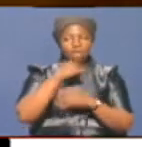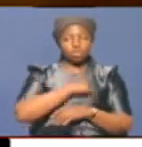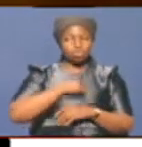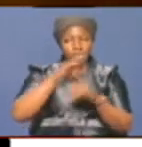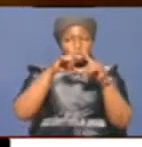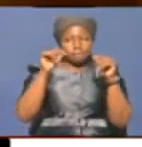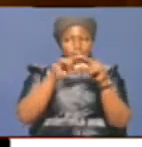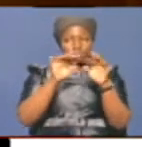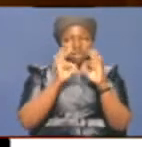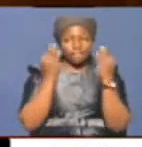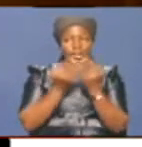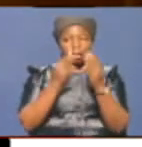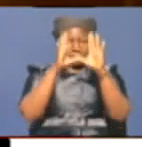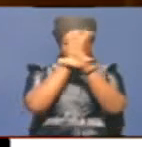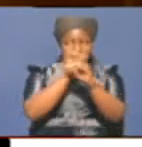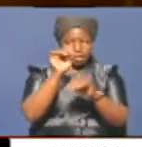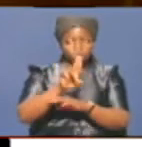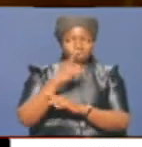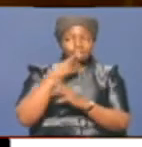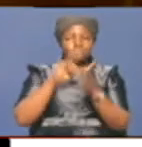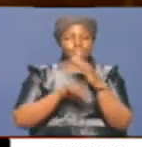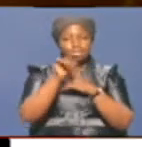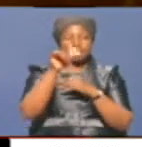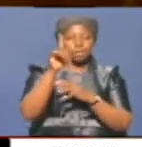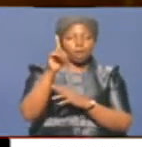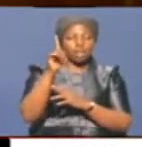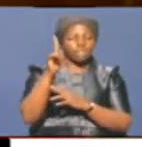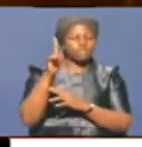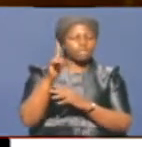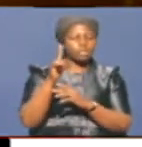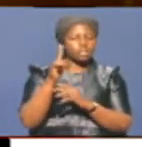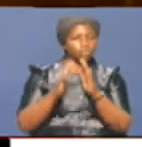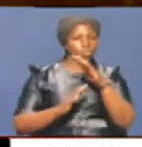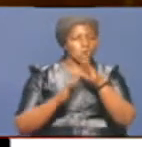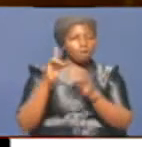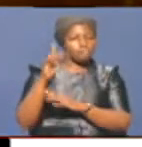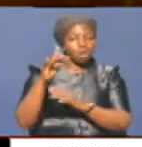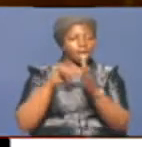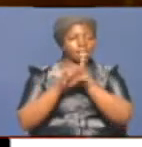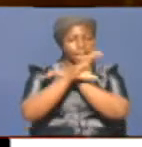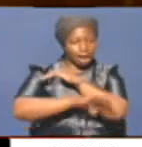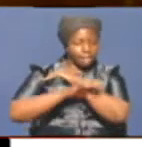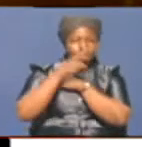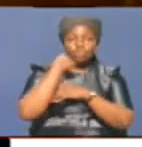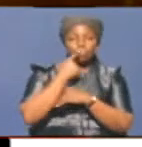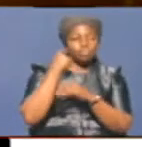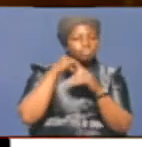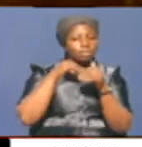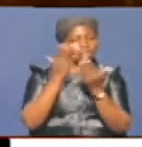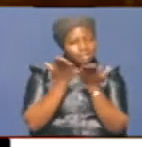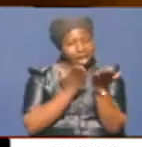Rais Kenyatta alimtaja marehemu kuwa mmoja wa wanasheria tajika hapa nchini ambaye alihudumu kwa kuzingatia utaalamu wa hali ya